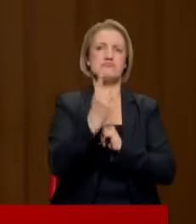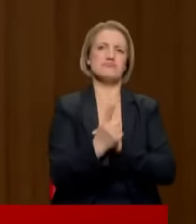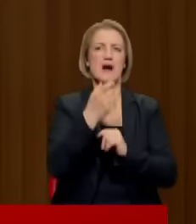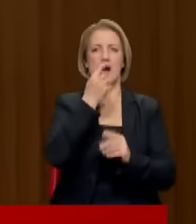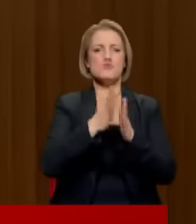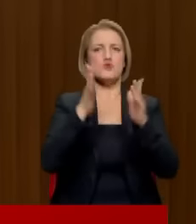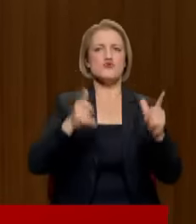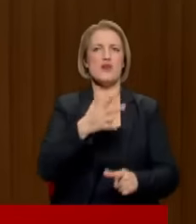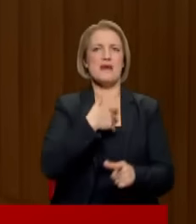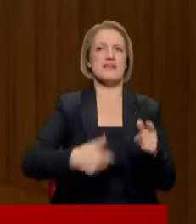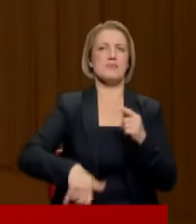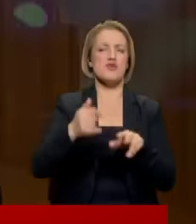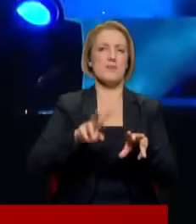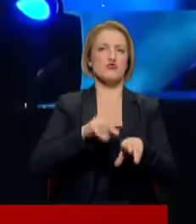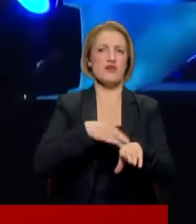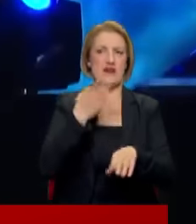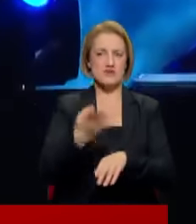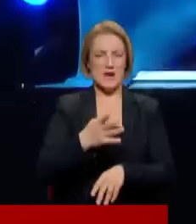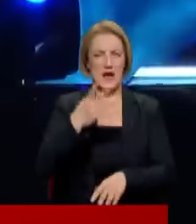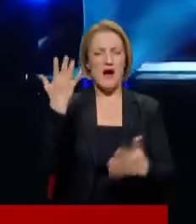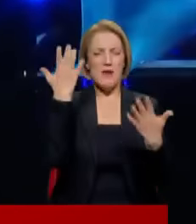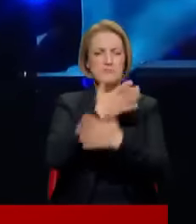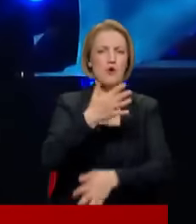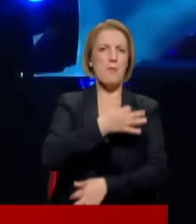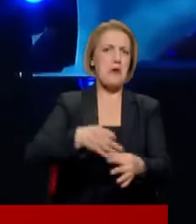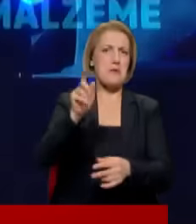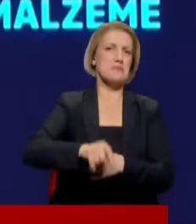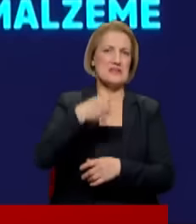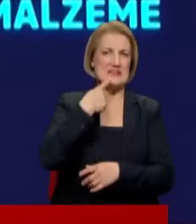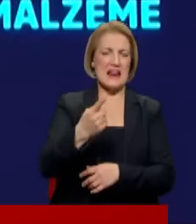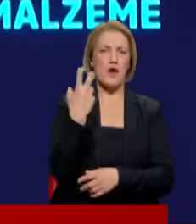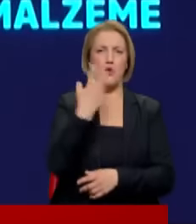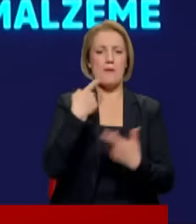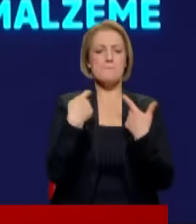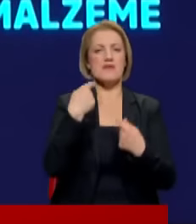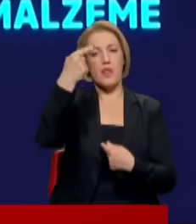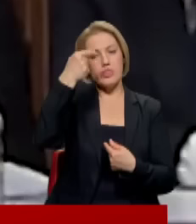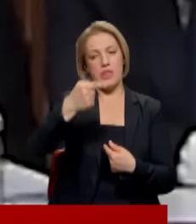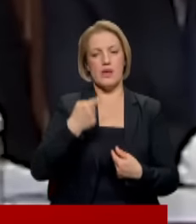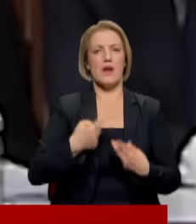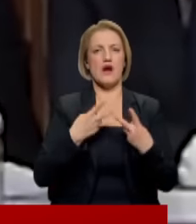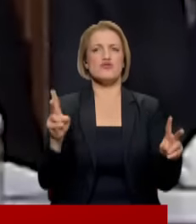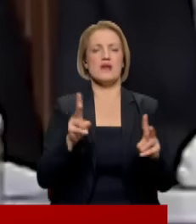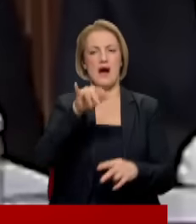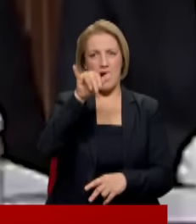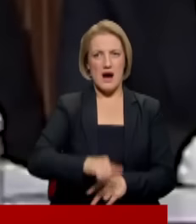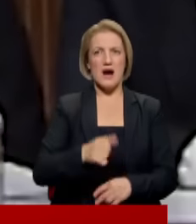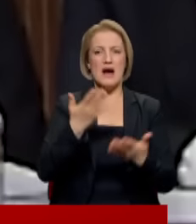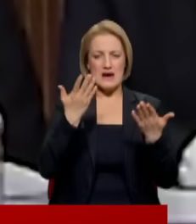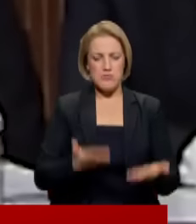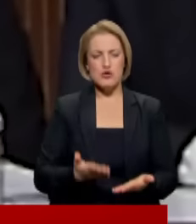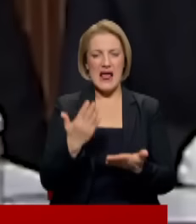Ankara Büyükşehir Belediye Başkanı Mansur Yavaş algı operasyonu yapıldı diyerek konser maliyetlerini açıkladı hak ediş ve genel kabul